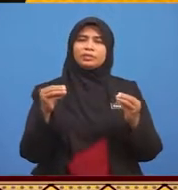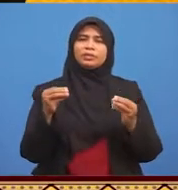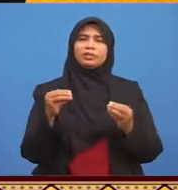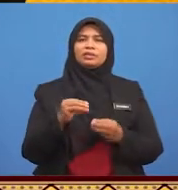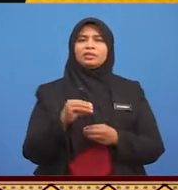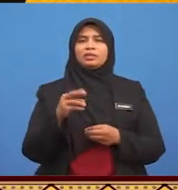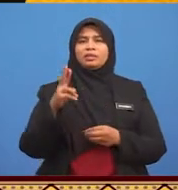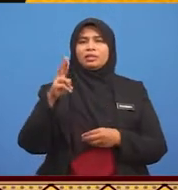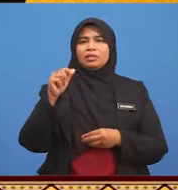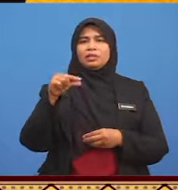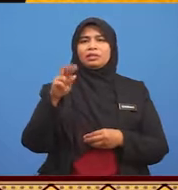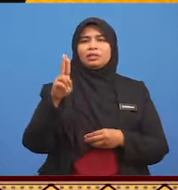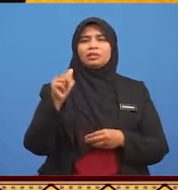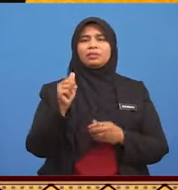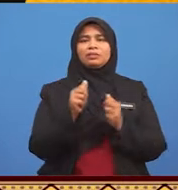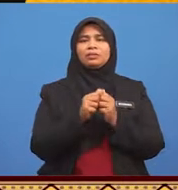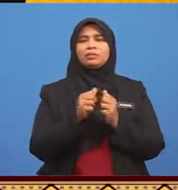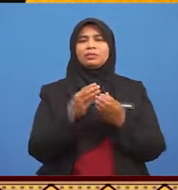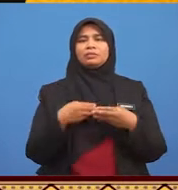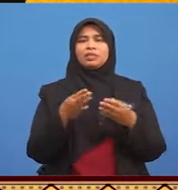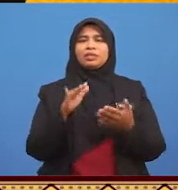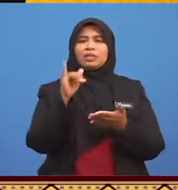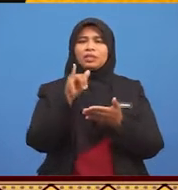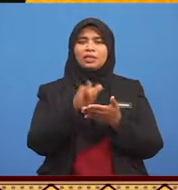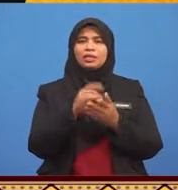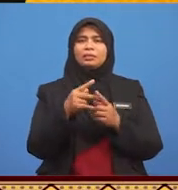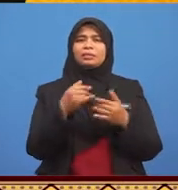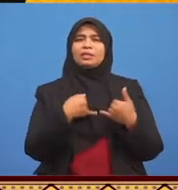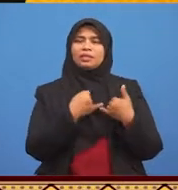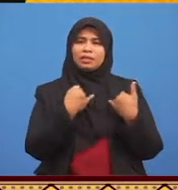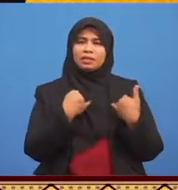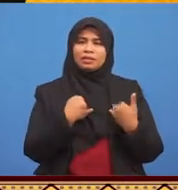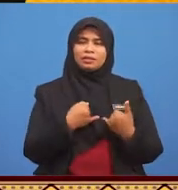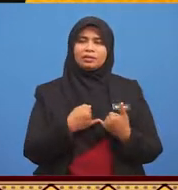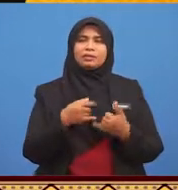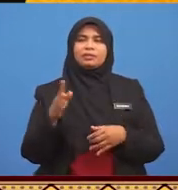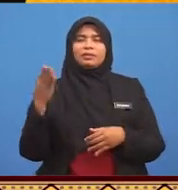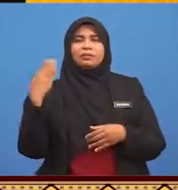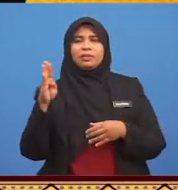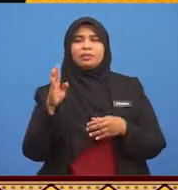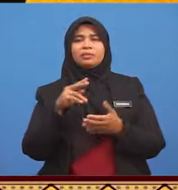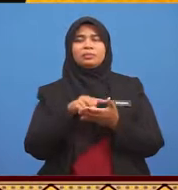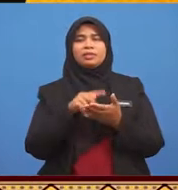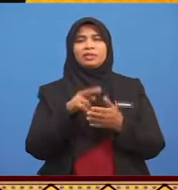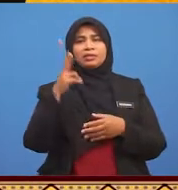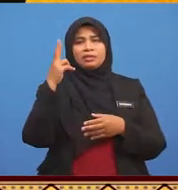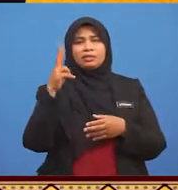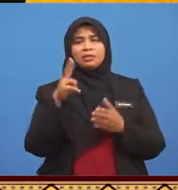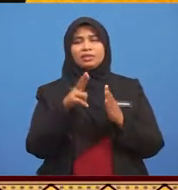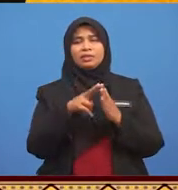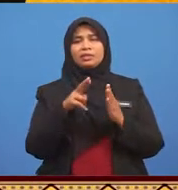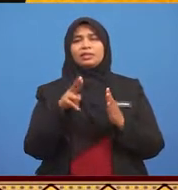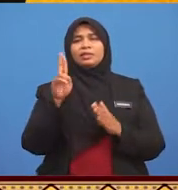itu dengan memberikan keyakinan kepada hati kita bahawa bilangan rakaat yang telah dilakukan adalah